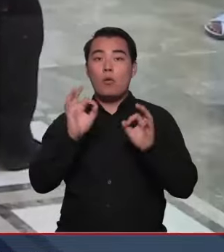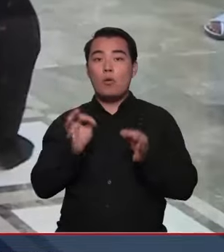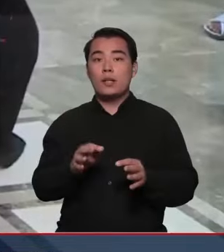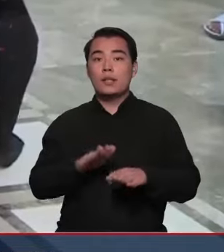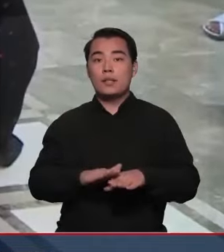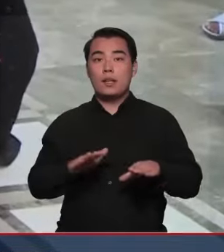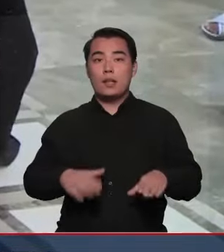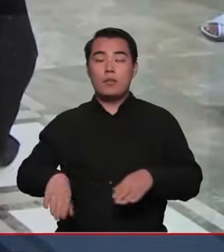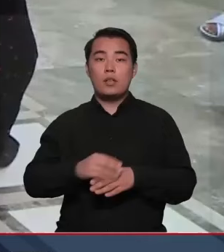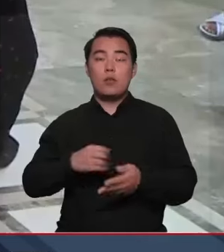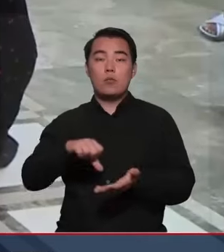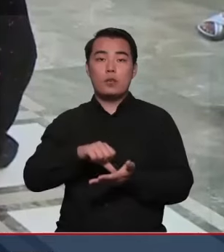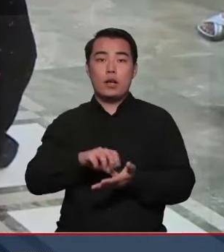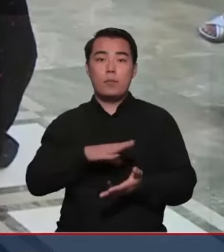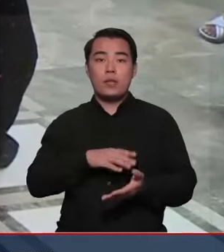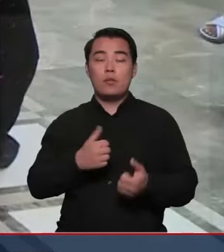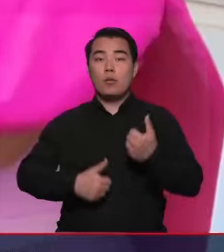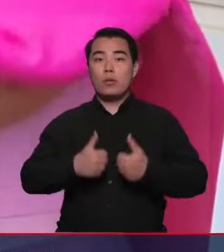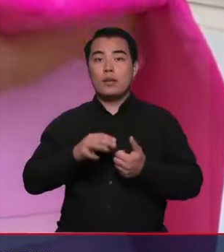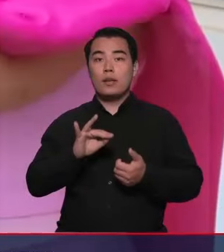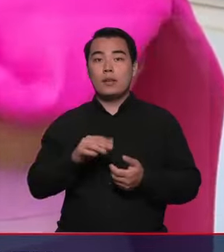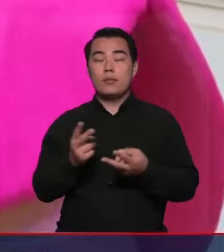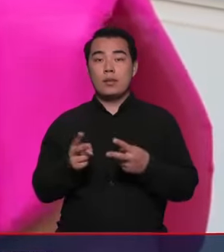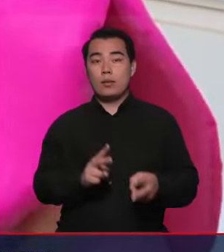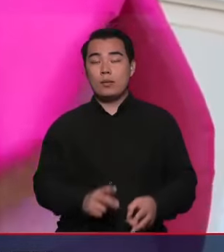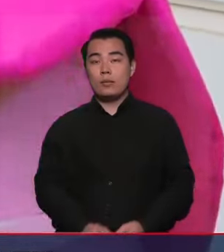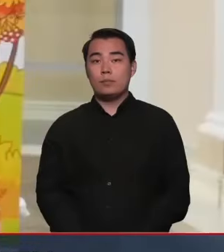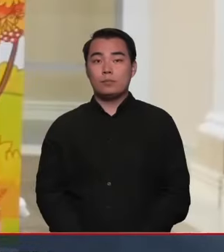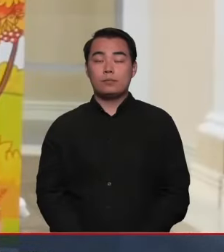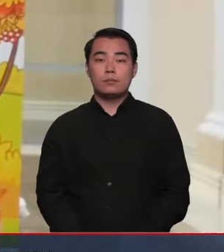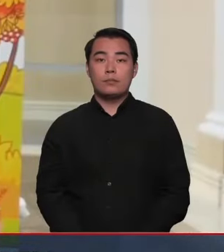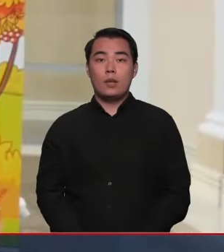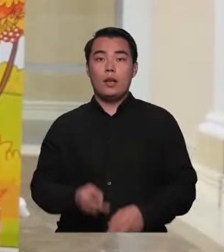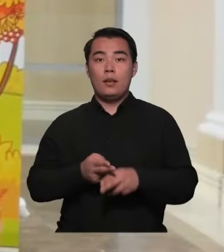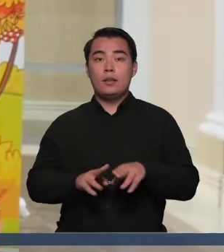Дети охотно участвовали в конкурсах и викторинах.